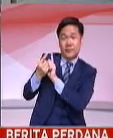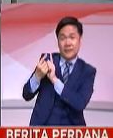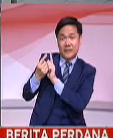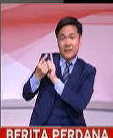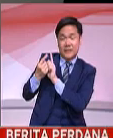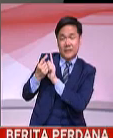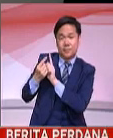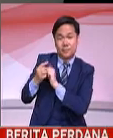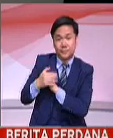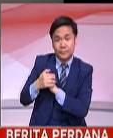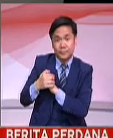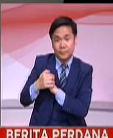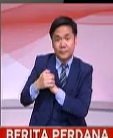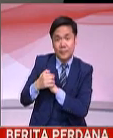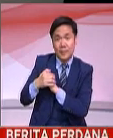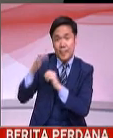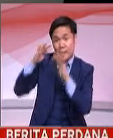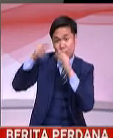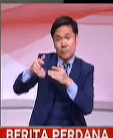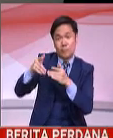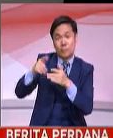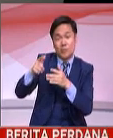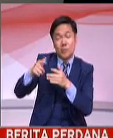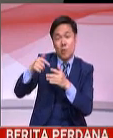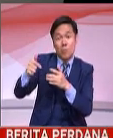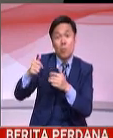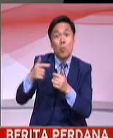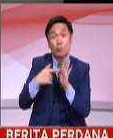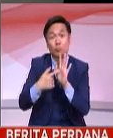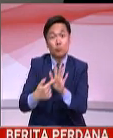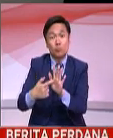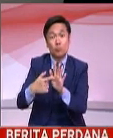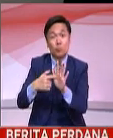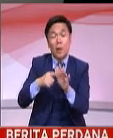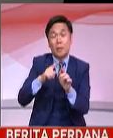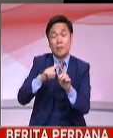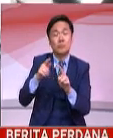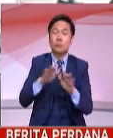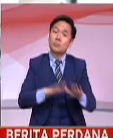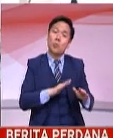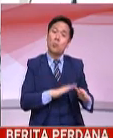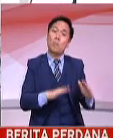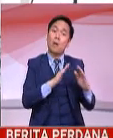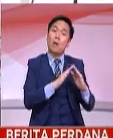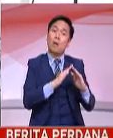lebih introvert ya kali ya, lebih pendiam, lebih suka main game di rumah.